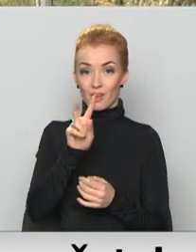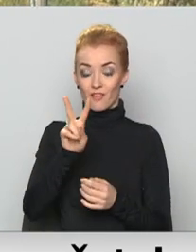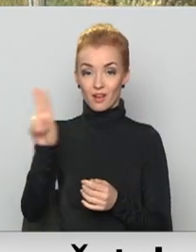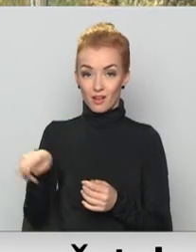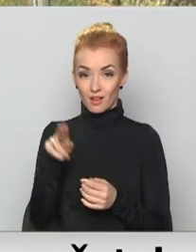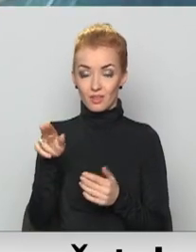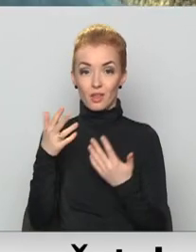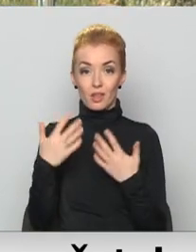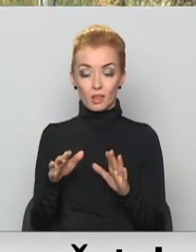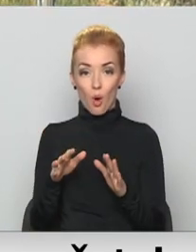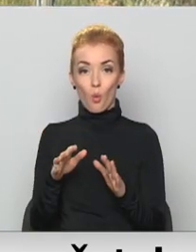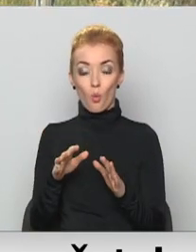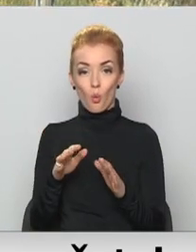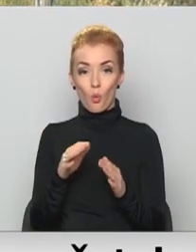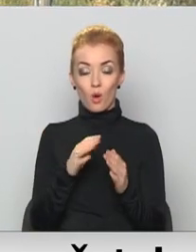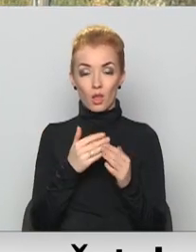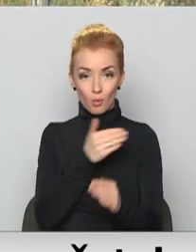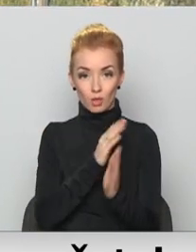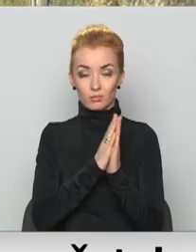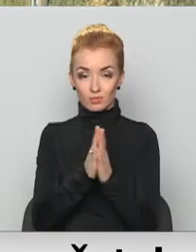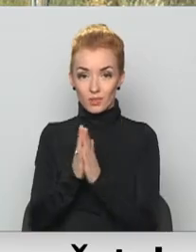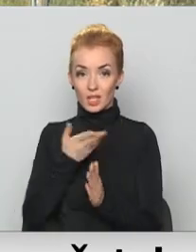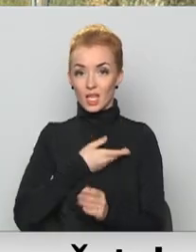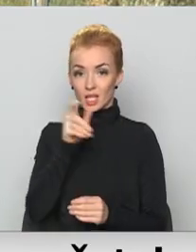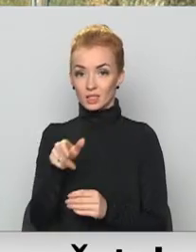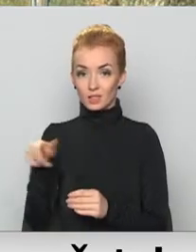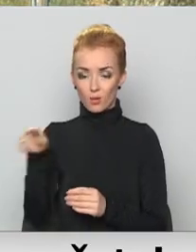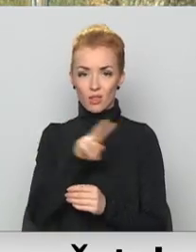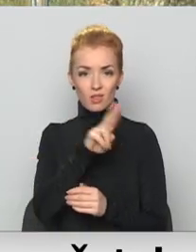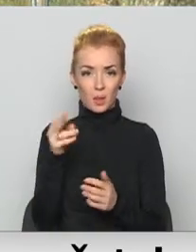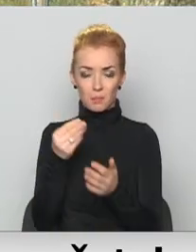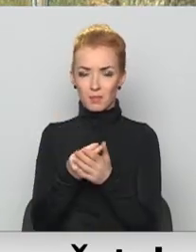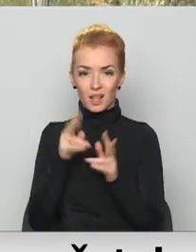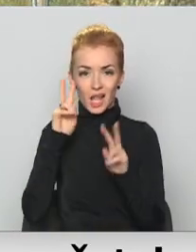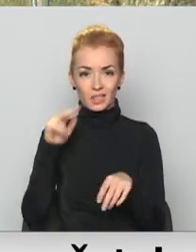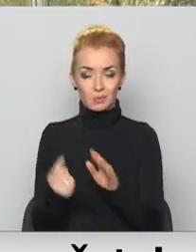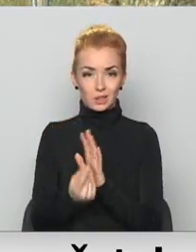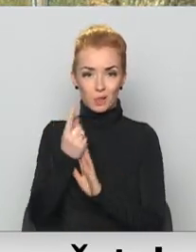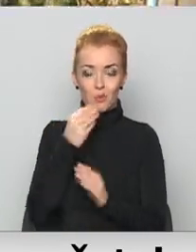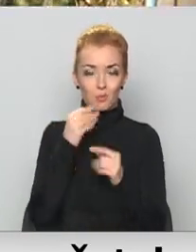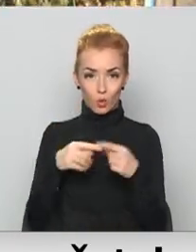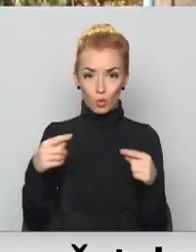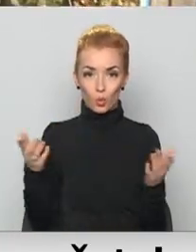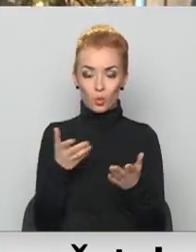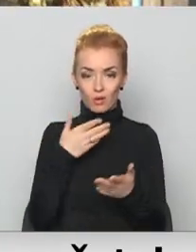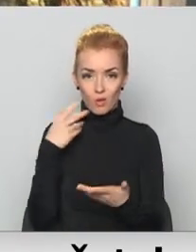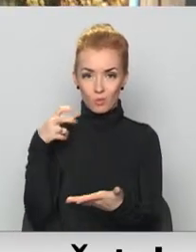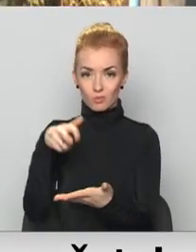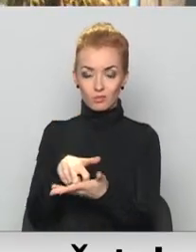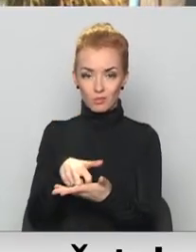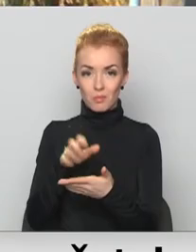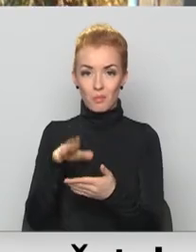dienests pirmkārt jau pašu drošībai aicina iedzīvotājus neiegādāties nezināmas izcelsmes produktus, uz kuriem nav norāžu